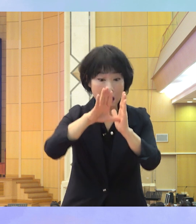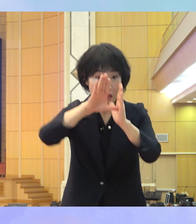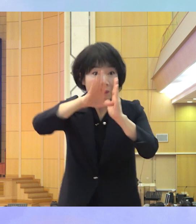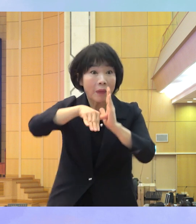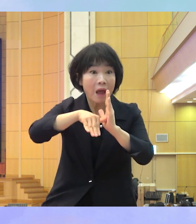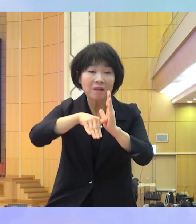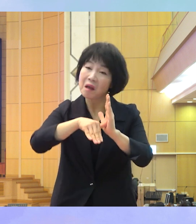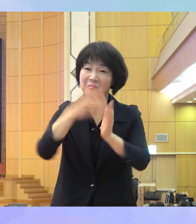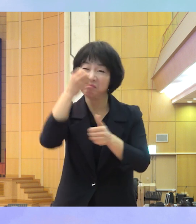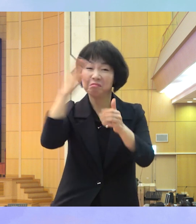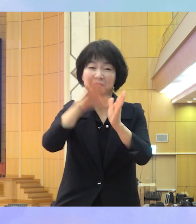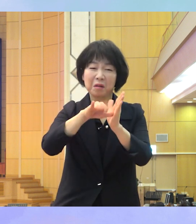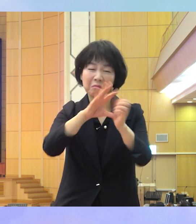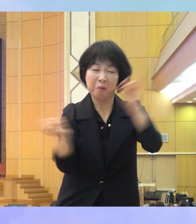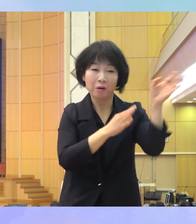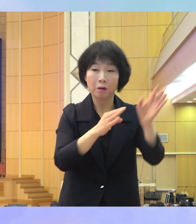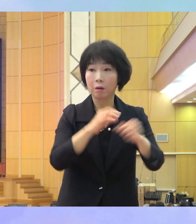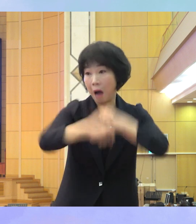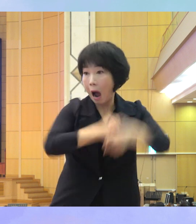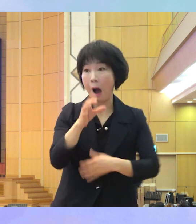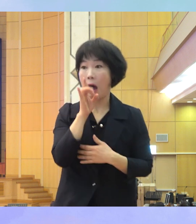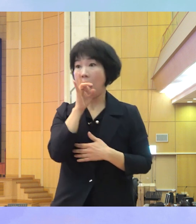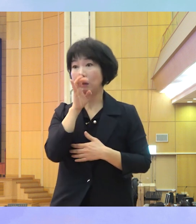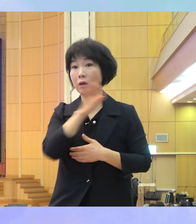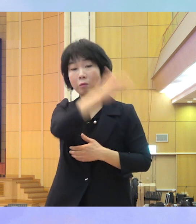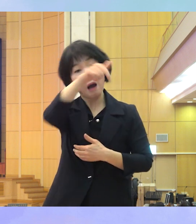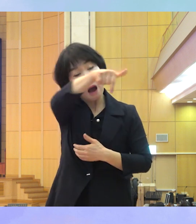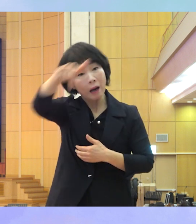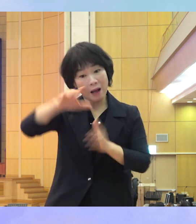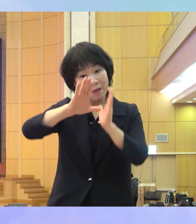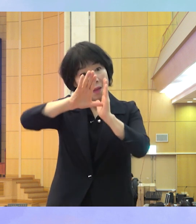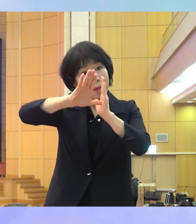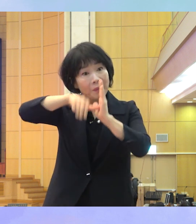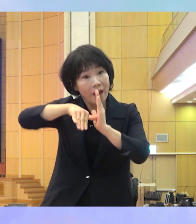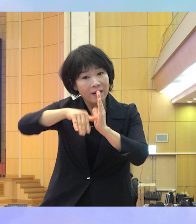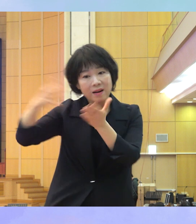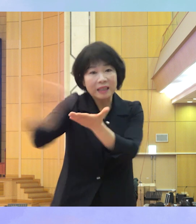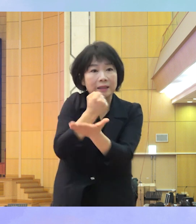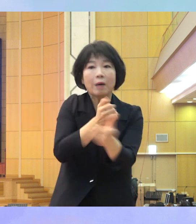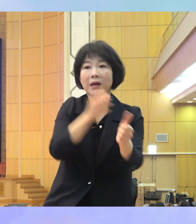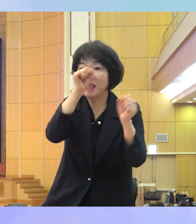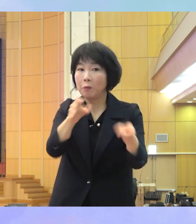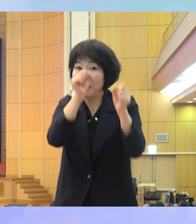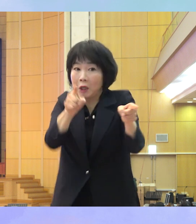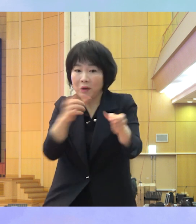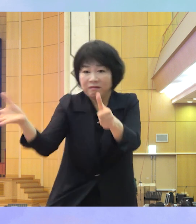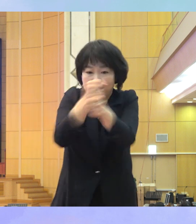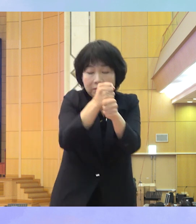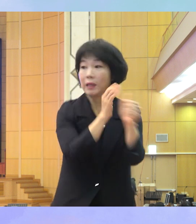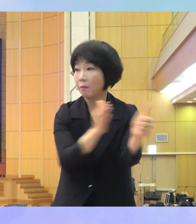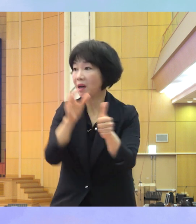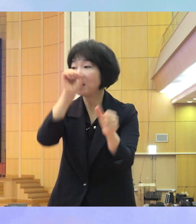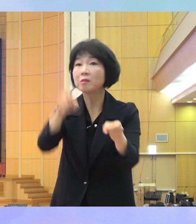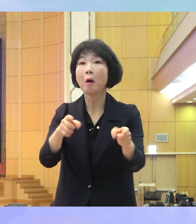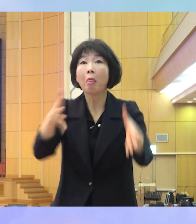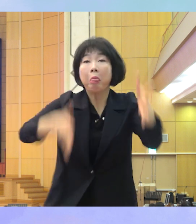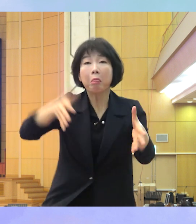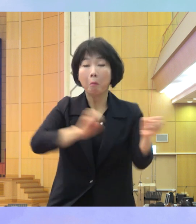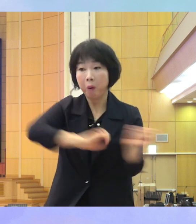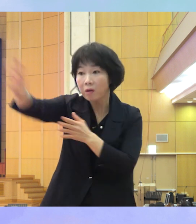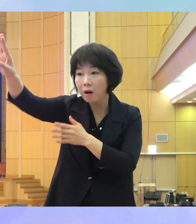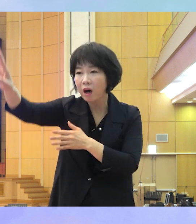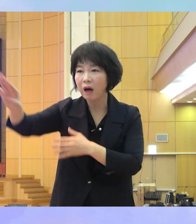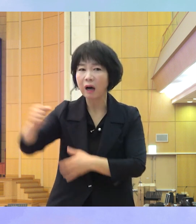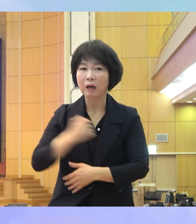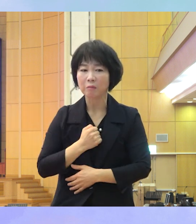때를 무시하면 안 돼요. 사람은 다 때가 있는 법이요 기회가 있는 법인 것입니다. 이런 기회를